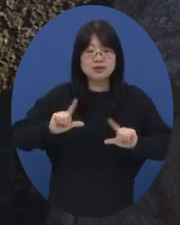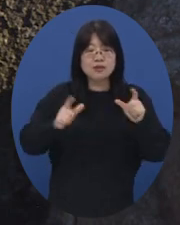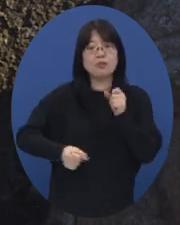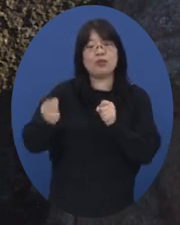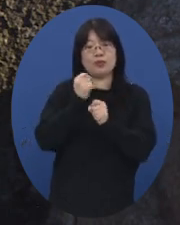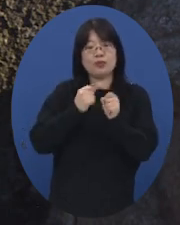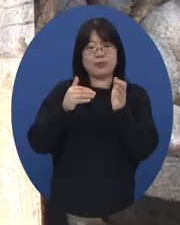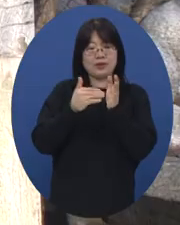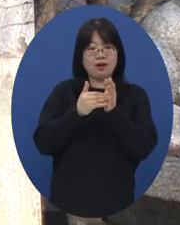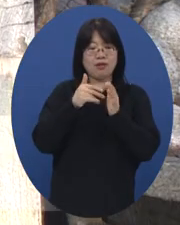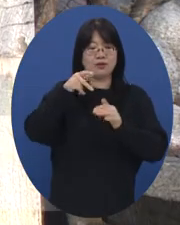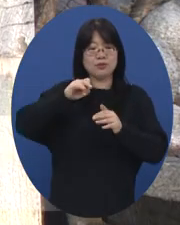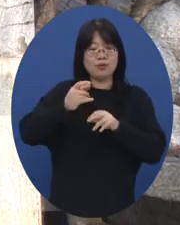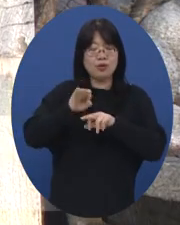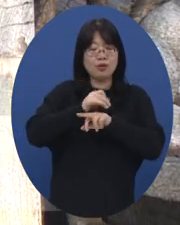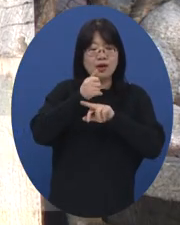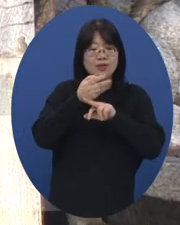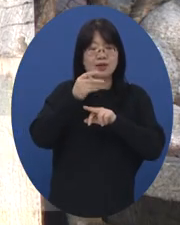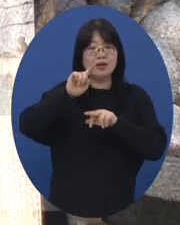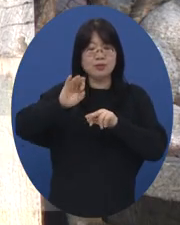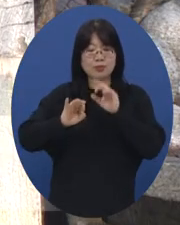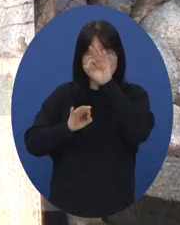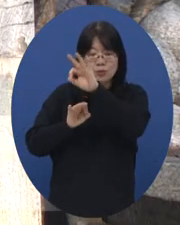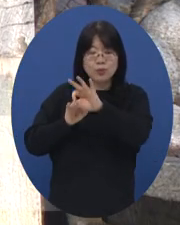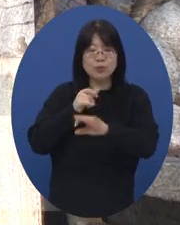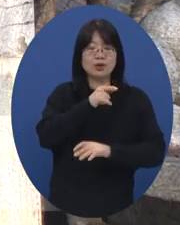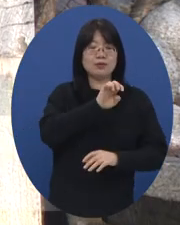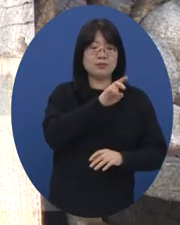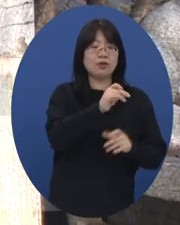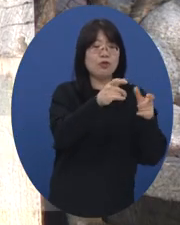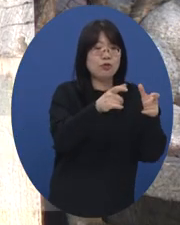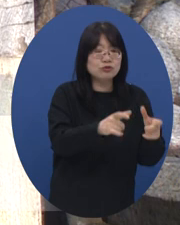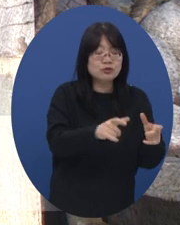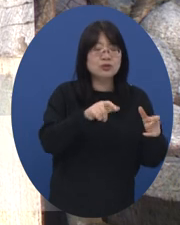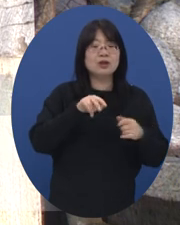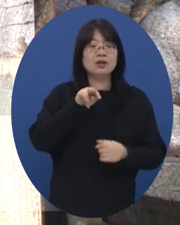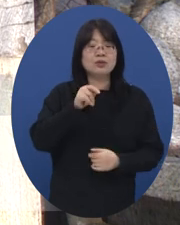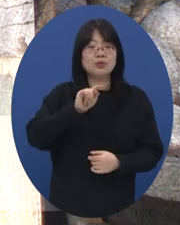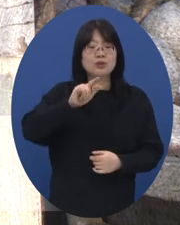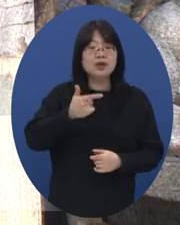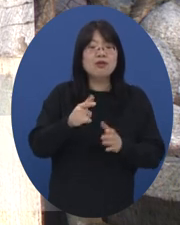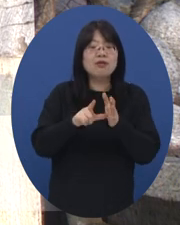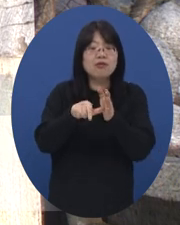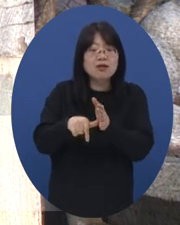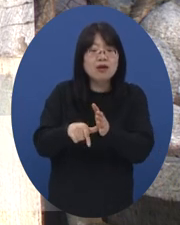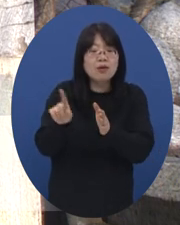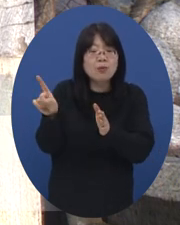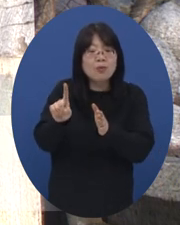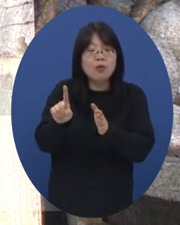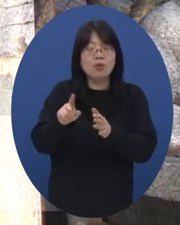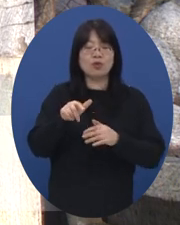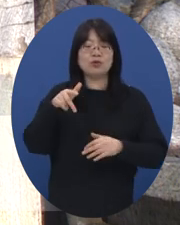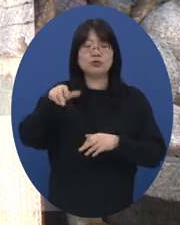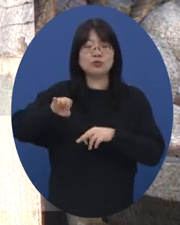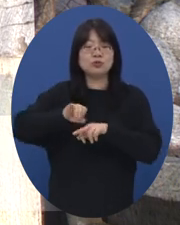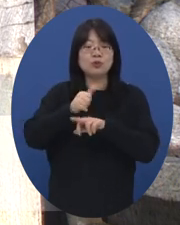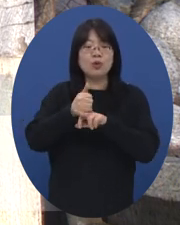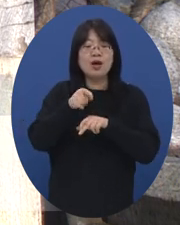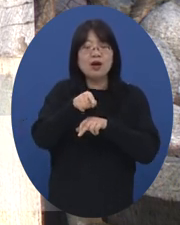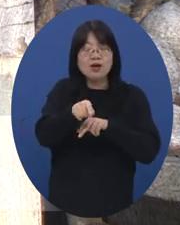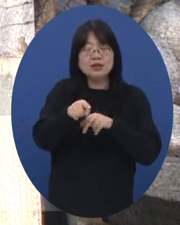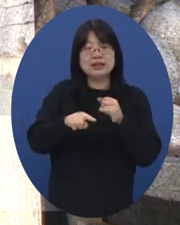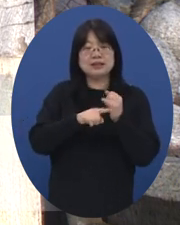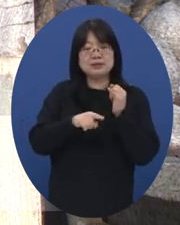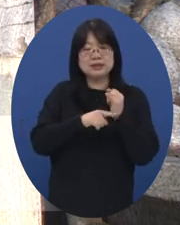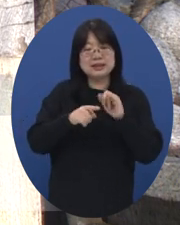됐습니다 종대가 타볼 가 펴 후 군이 그 속편을 시절의 그 중 적의 어택 아 여기에